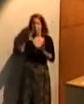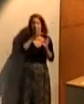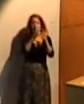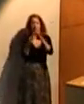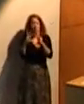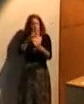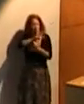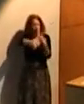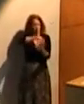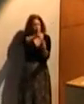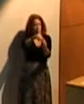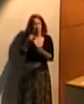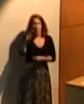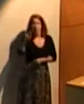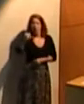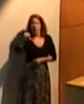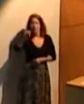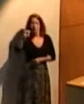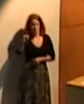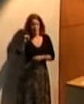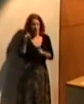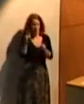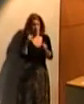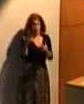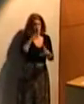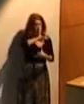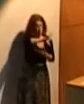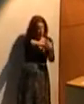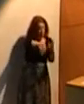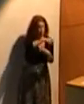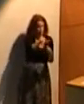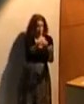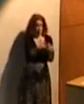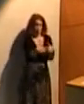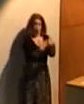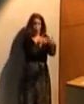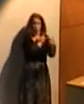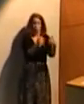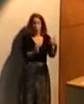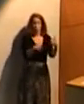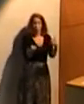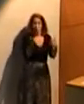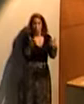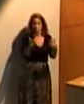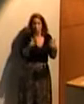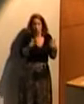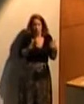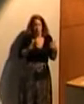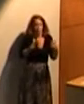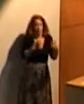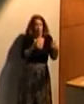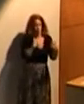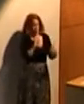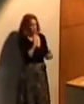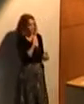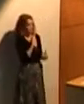y ce qui fait que je vais par mélange harmoniser tout cela et je devrai a priori par mimesis part je vais copier